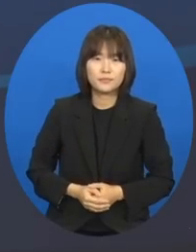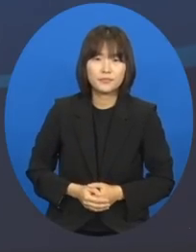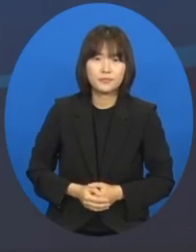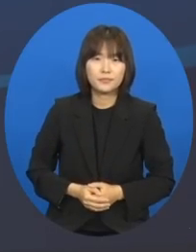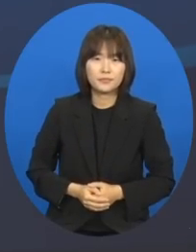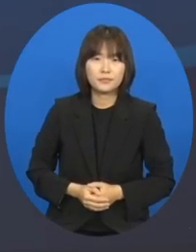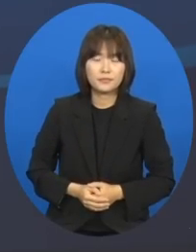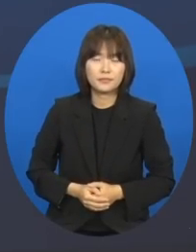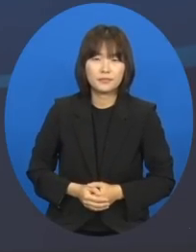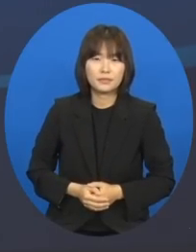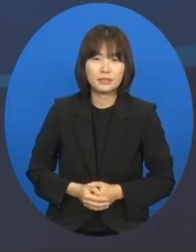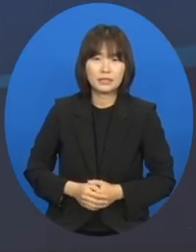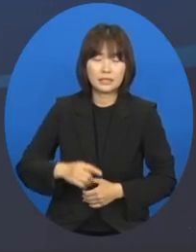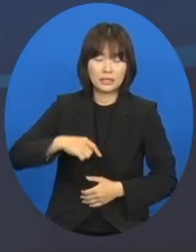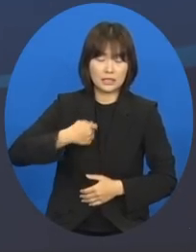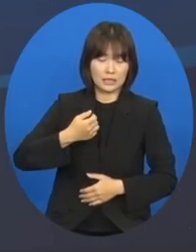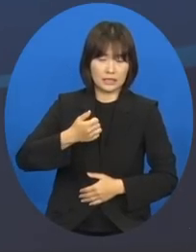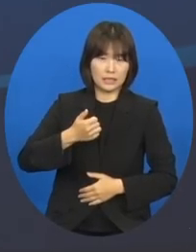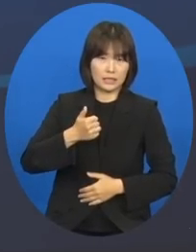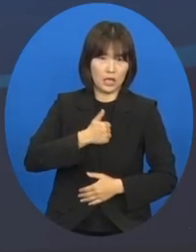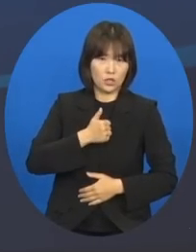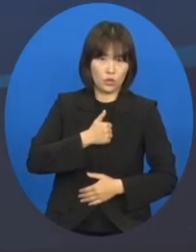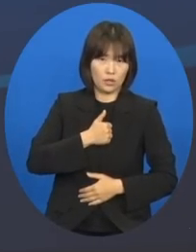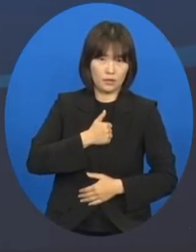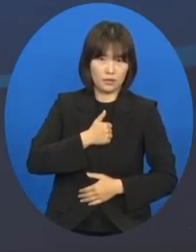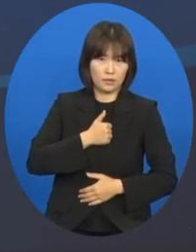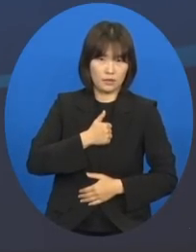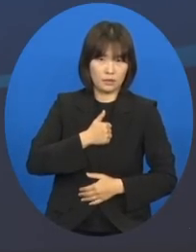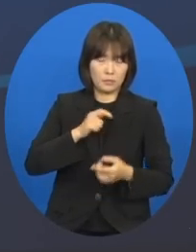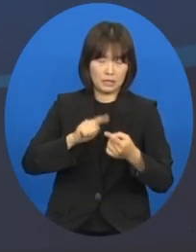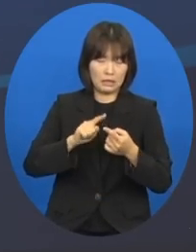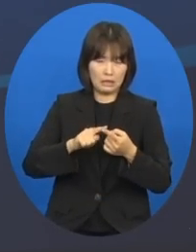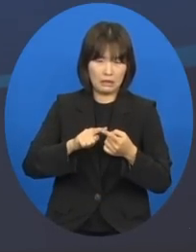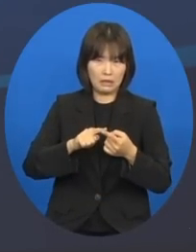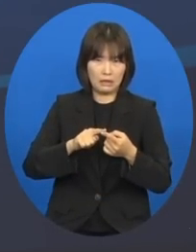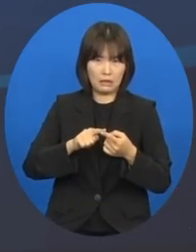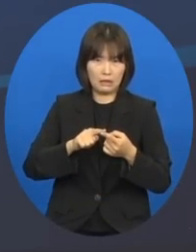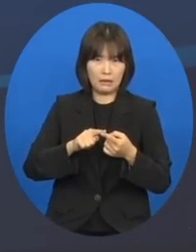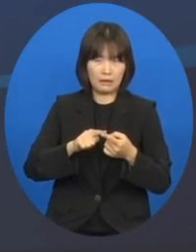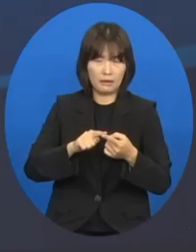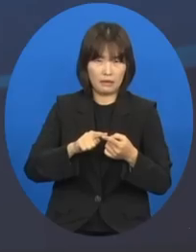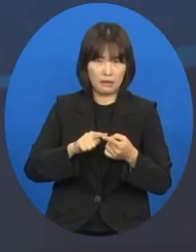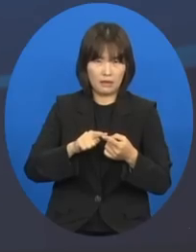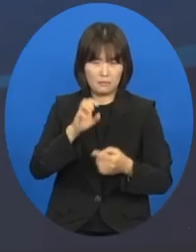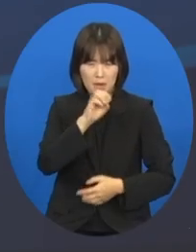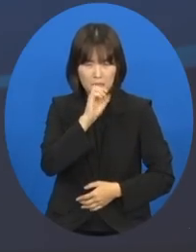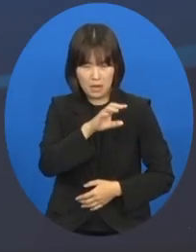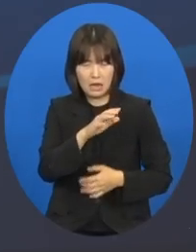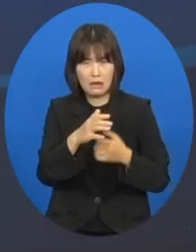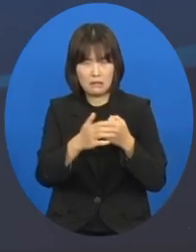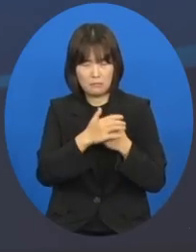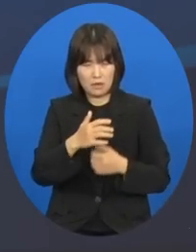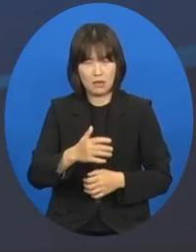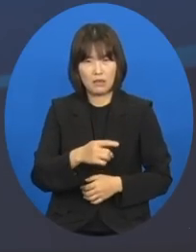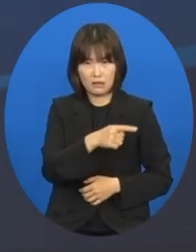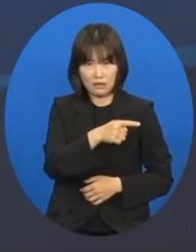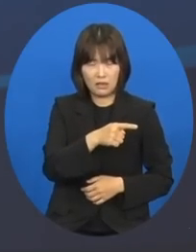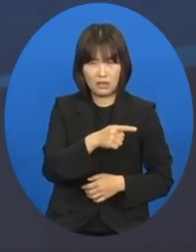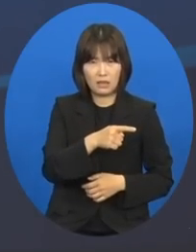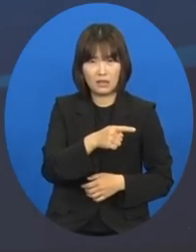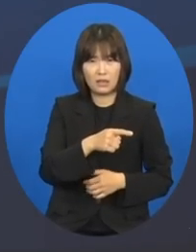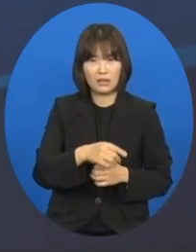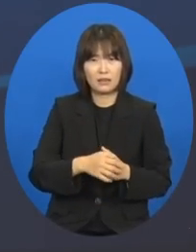자존감의 자존심의 밑바닥에 있는 문제를 건드렸기 때문입니다 그 남편이 갖고 있는